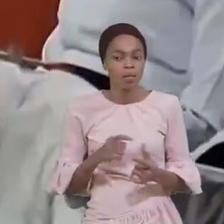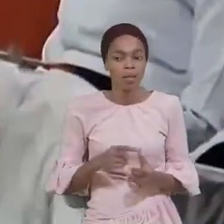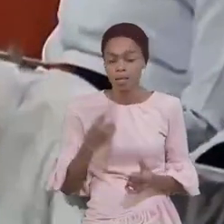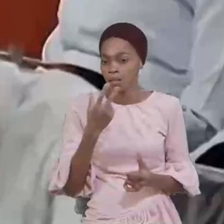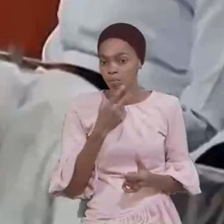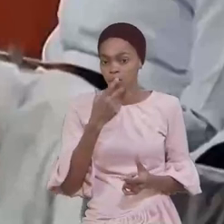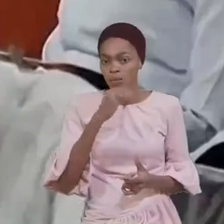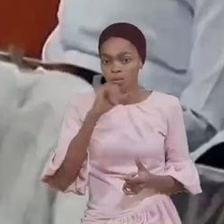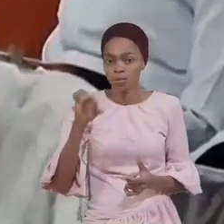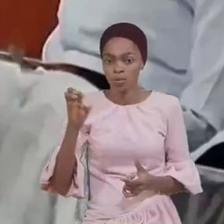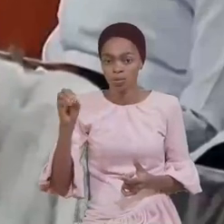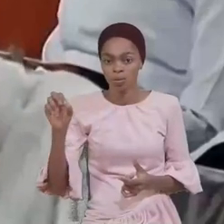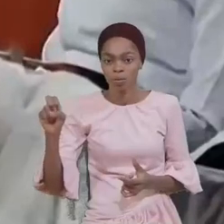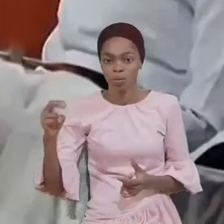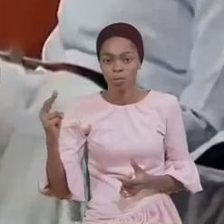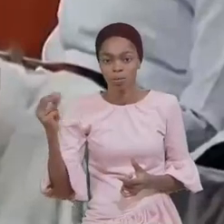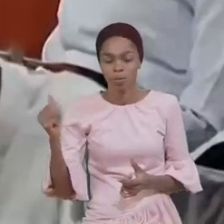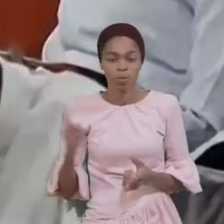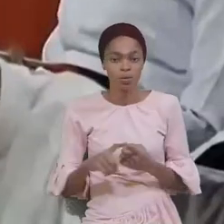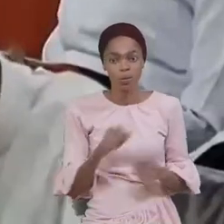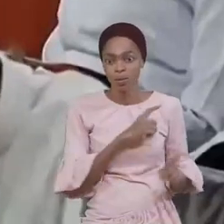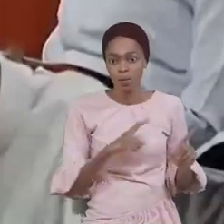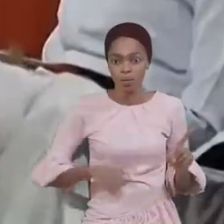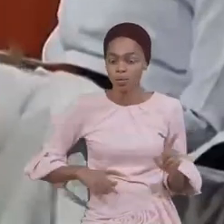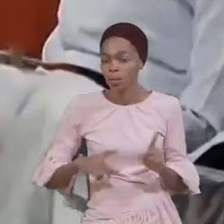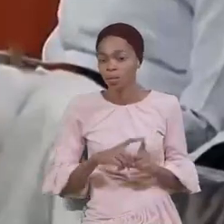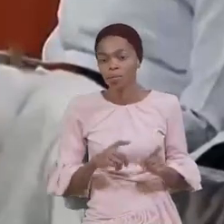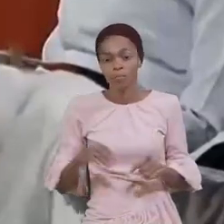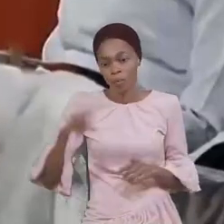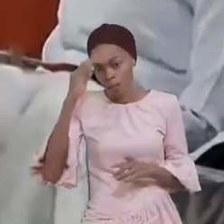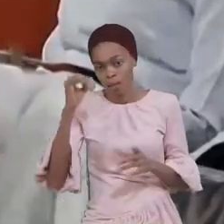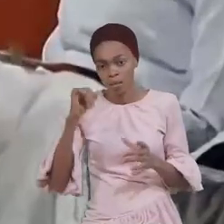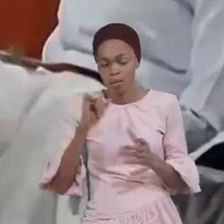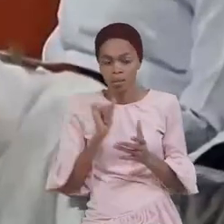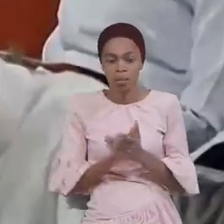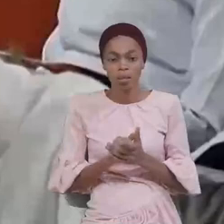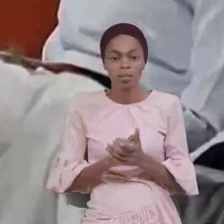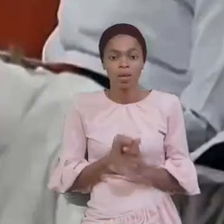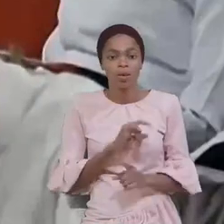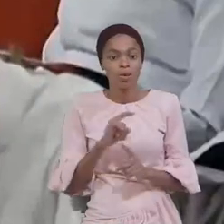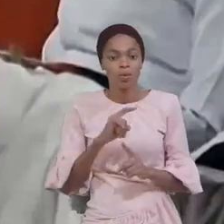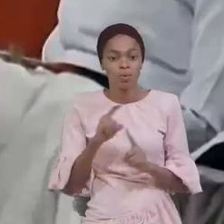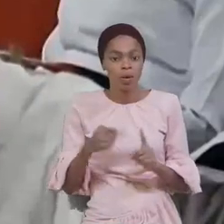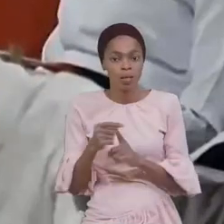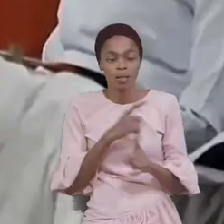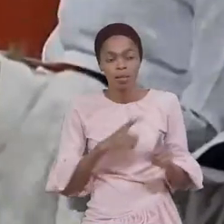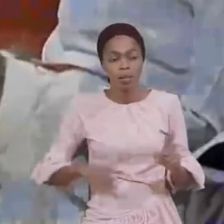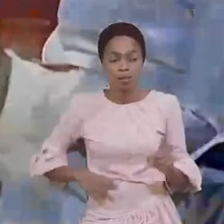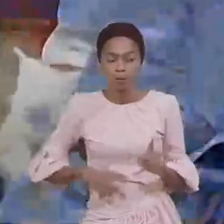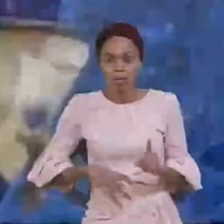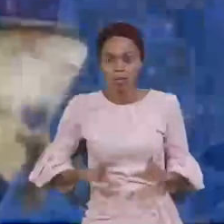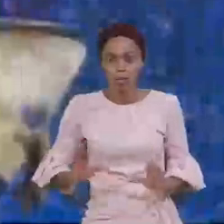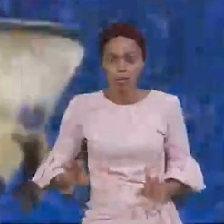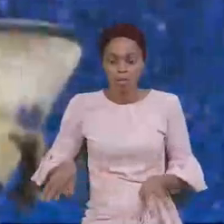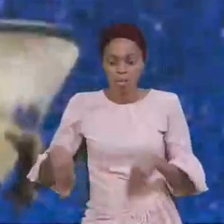périr. Verset 12. Alors Josué parla à l'Éternel le jour où l'Éternel livra